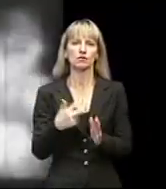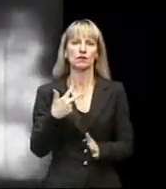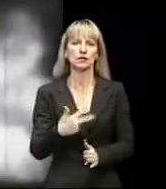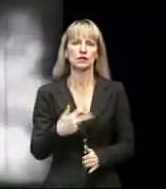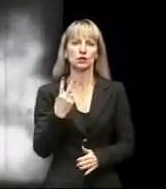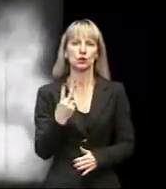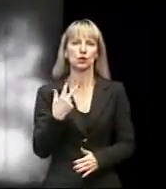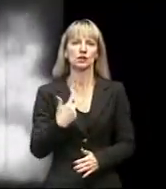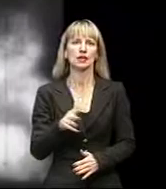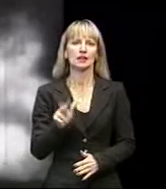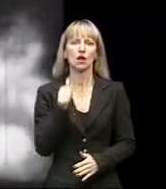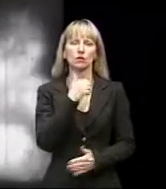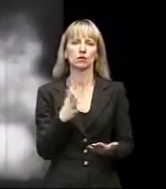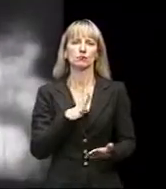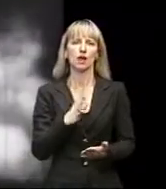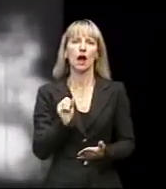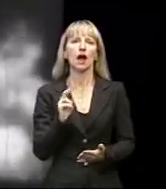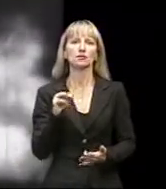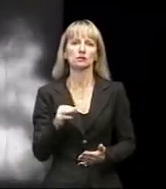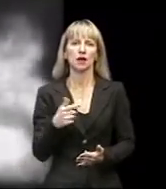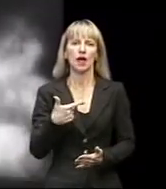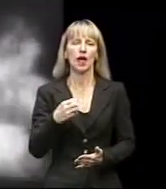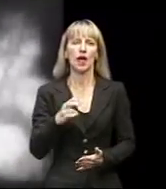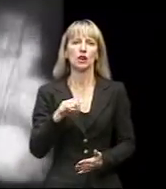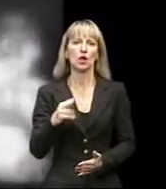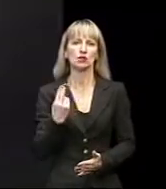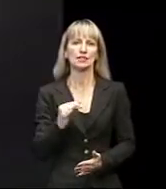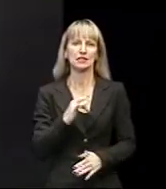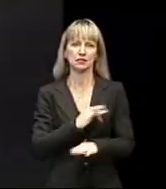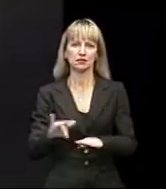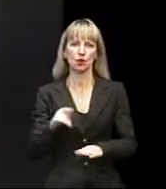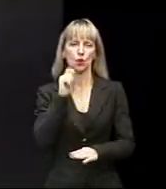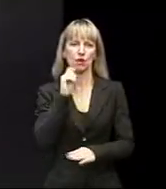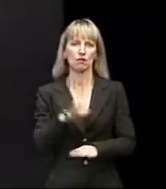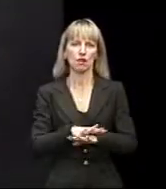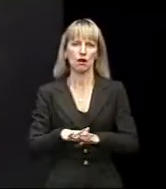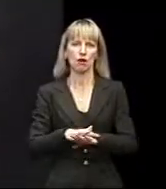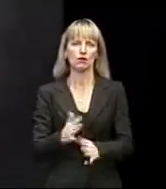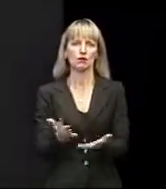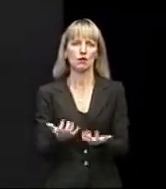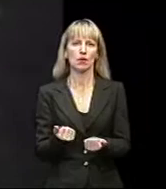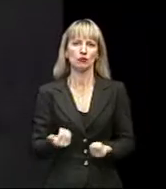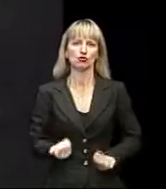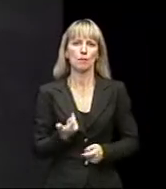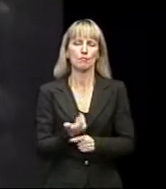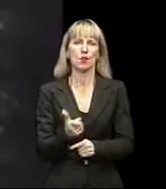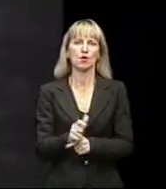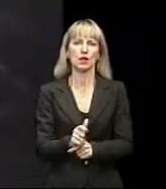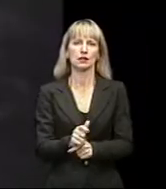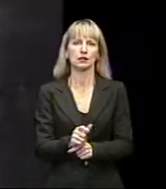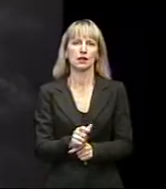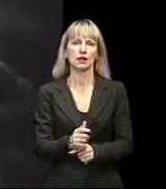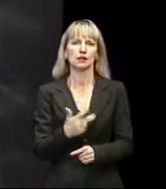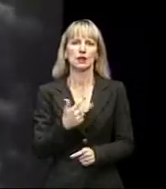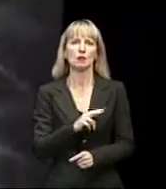1932-33 років, який був визнаний актом геноциду українського народу, забрав життя понад 5 мільйонів українців. Національна книга